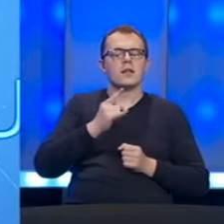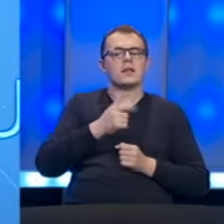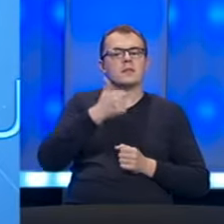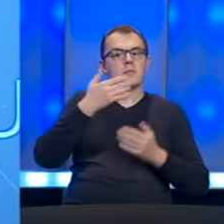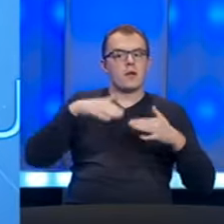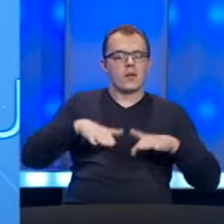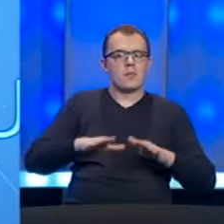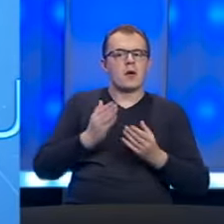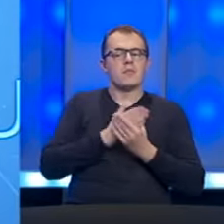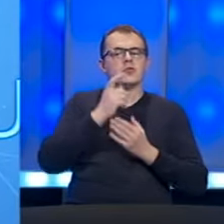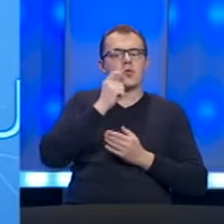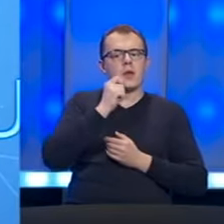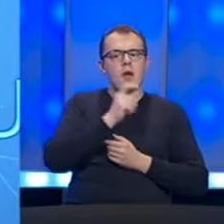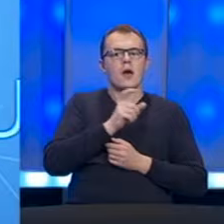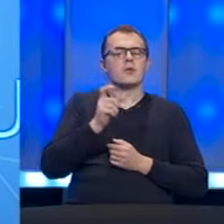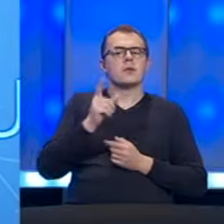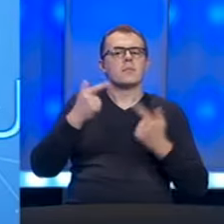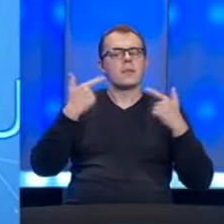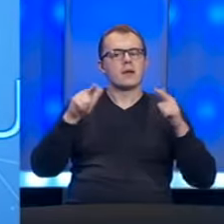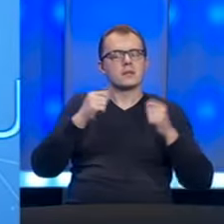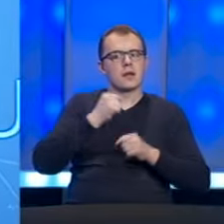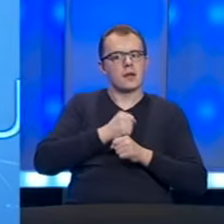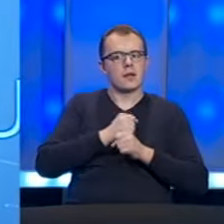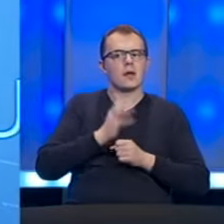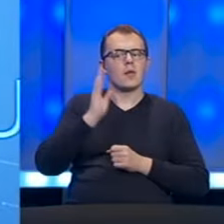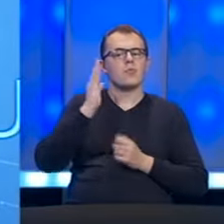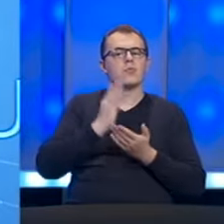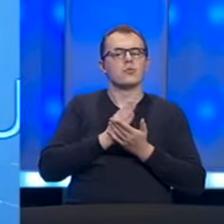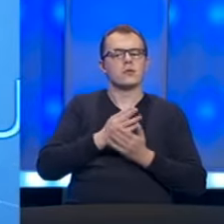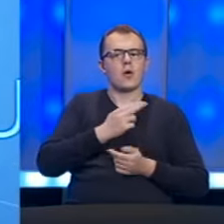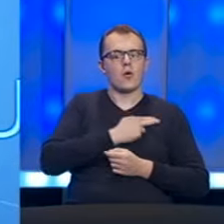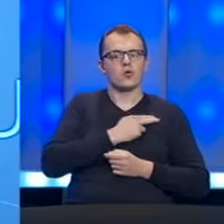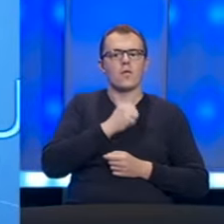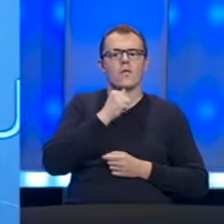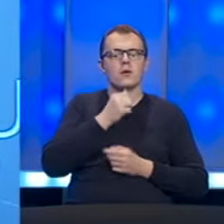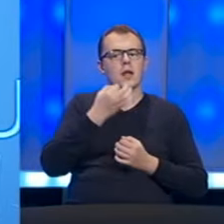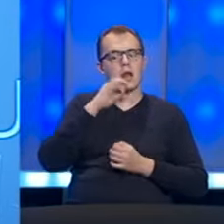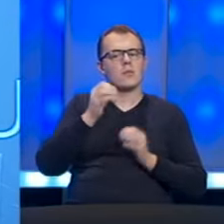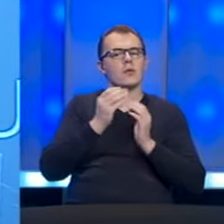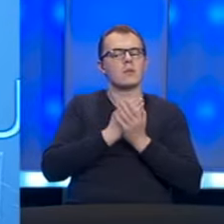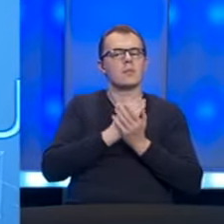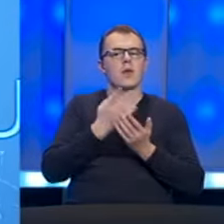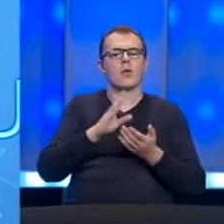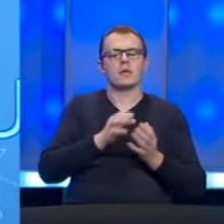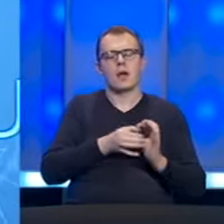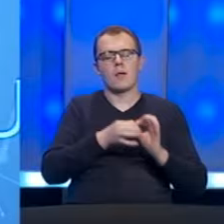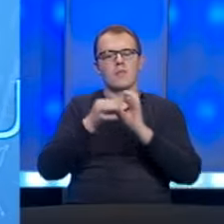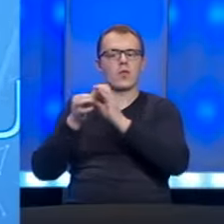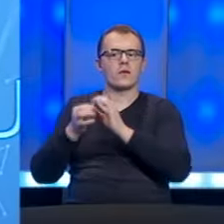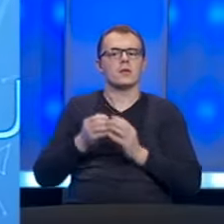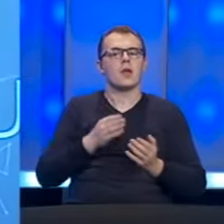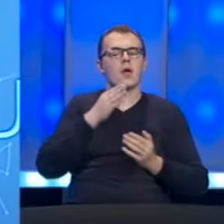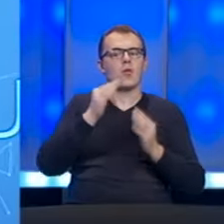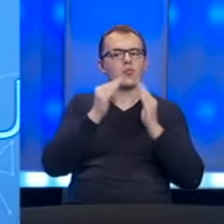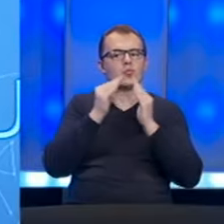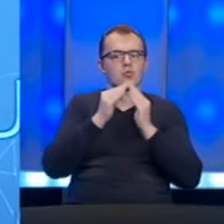maj, međunarodni praznik rada. Budite odgovorni, najbolje bi bilo da ga provedete kod